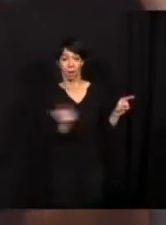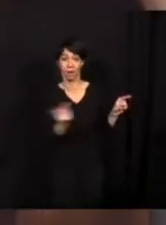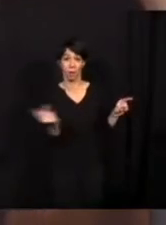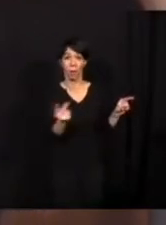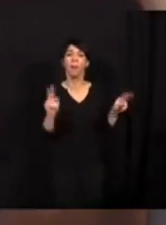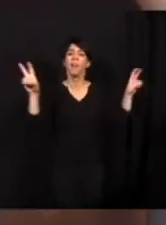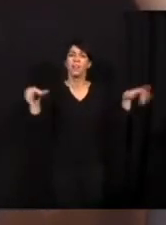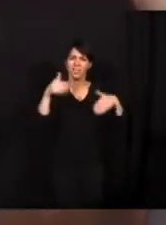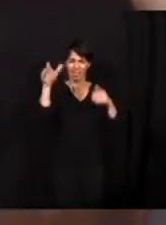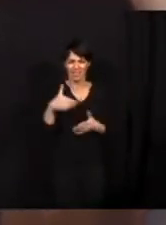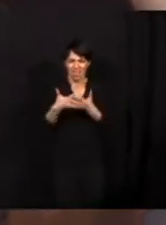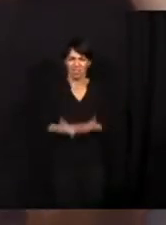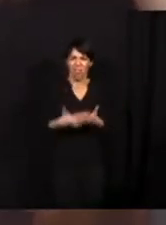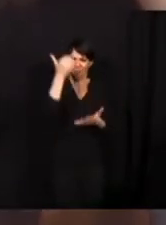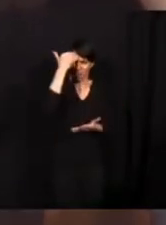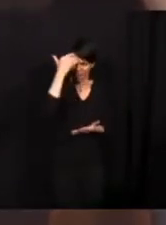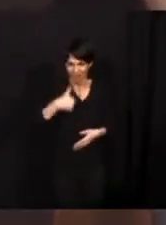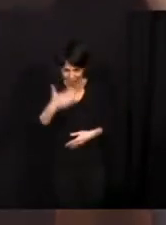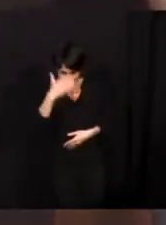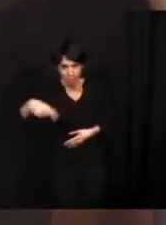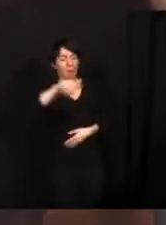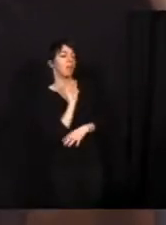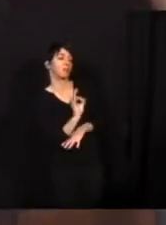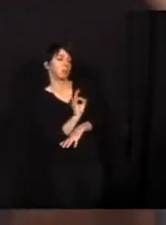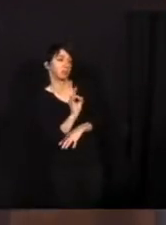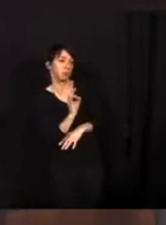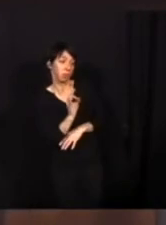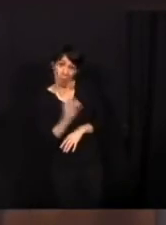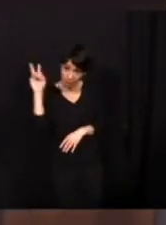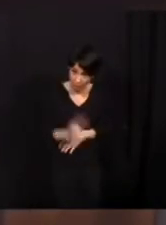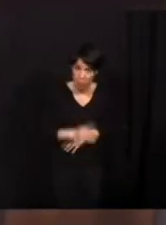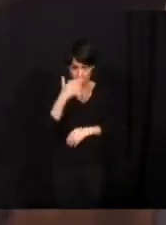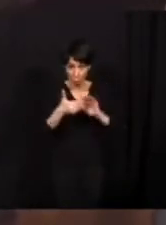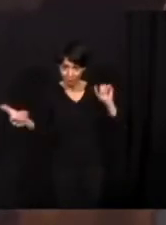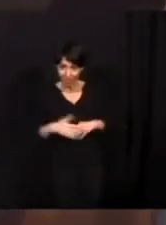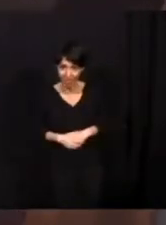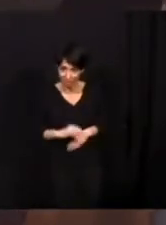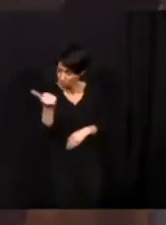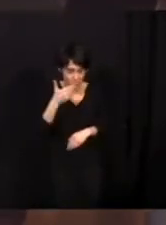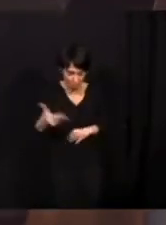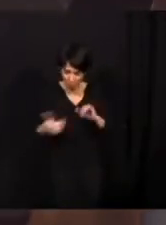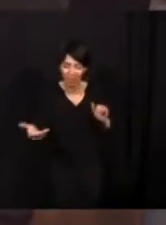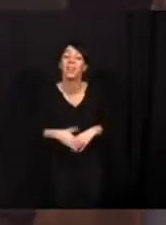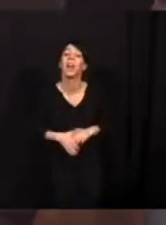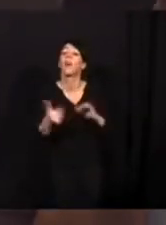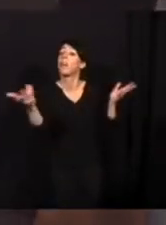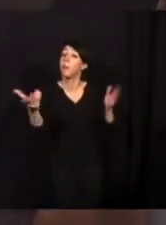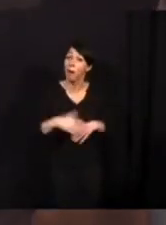faire spontanément, c'est mieux. Ce qu'on appelle des tâches, c'est le travail domestique, le travail